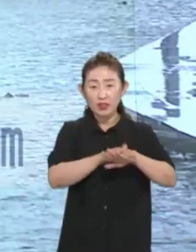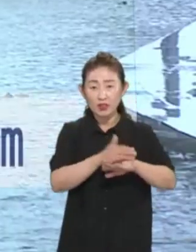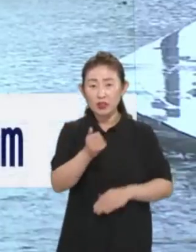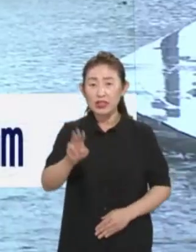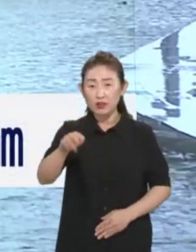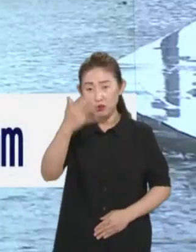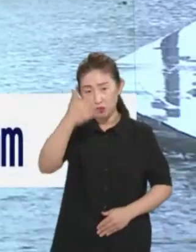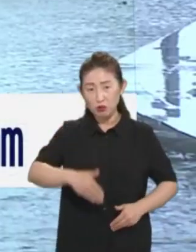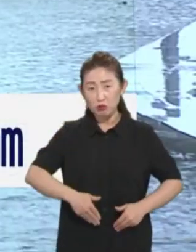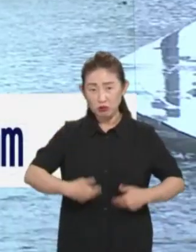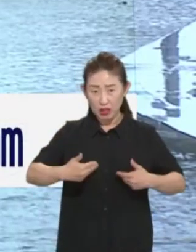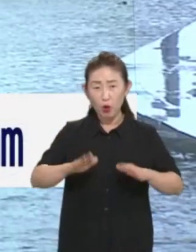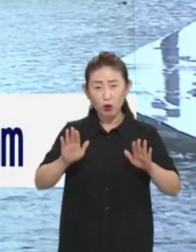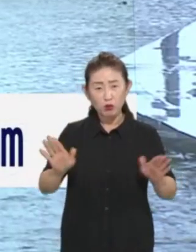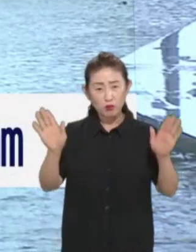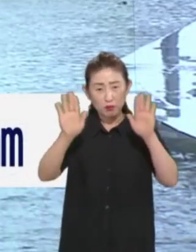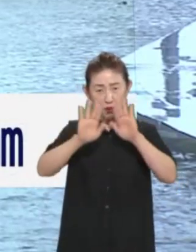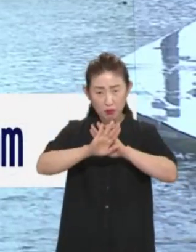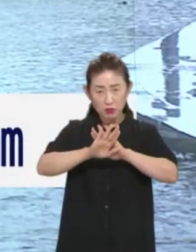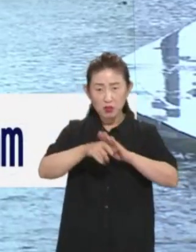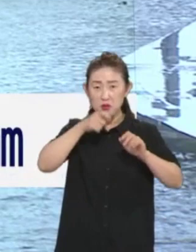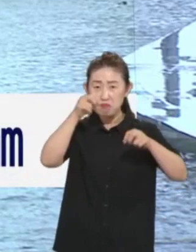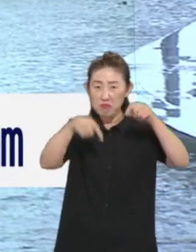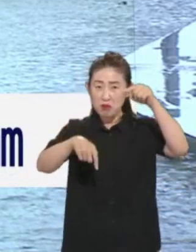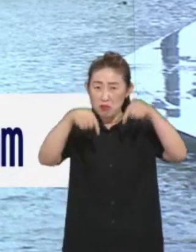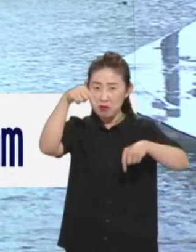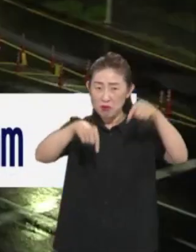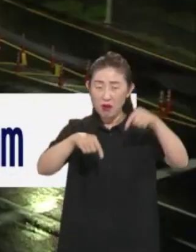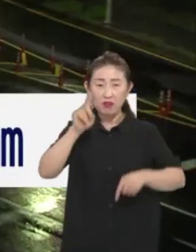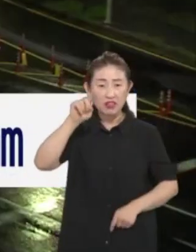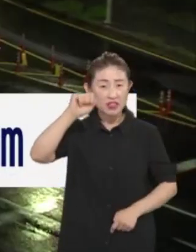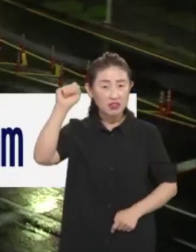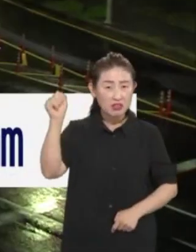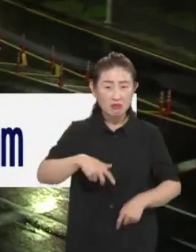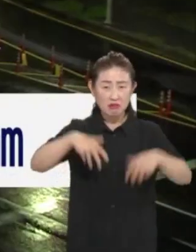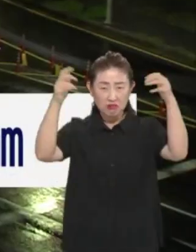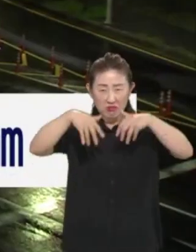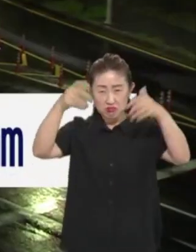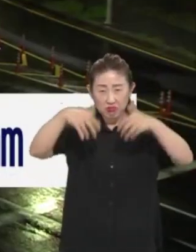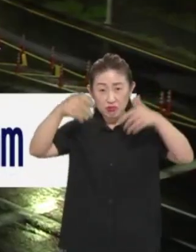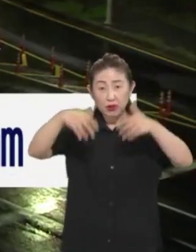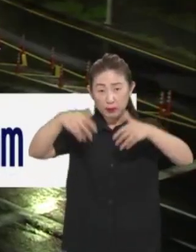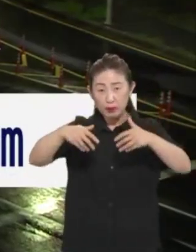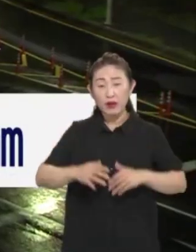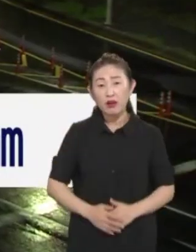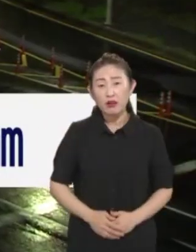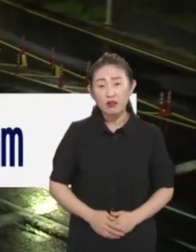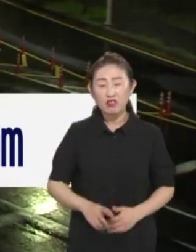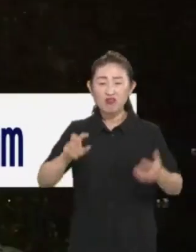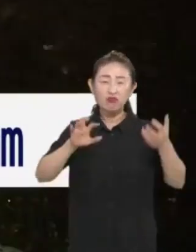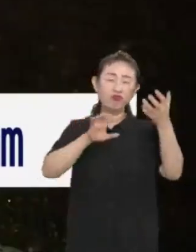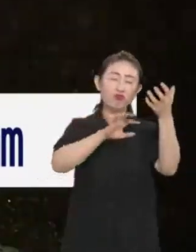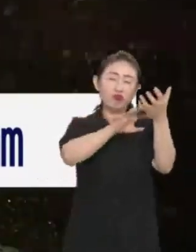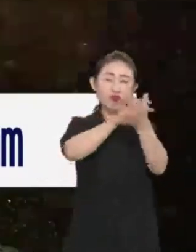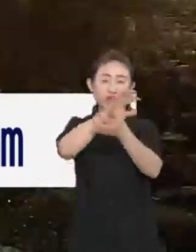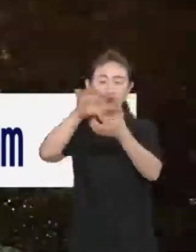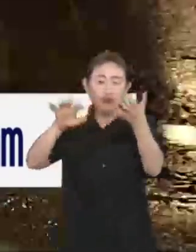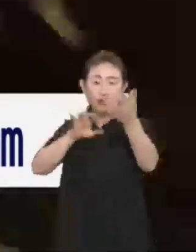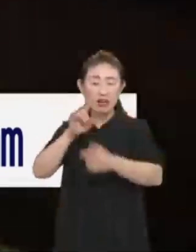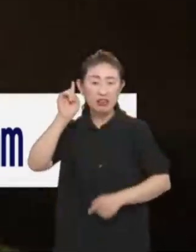대전과 세종, 충남 저녁부터 빗방울이 떨어지는 가운데 내일 새벽부터 많은 비가 내리겠습니다. 정체 전선의